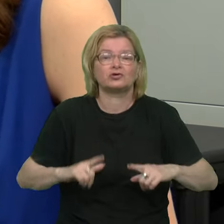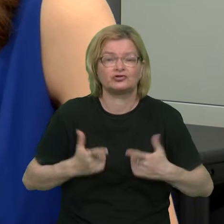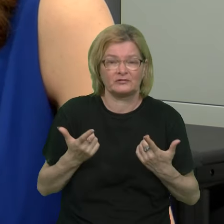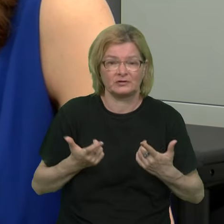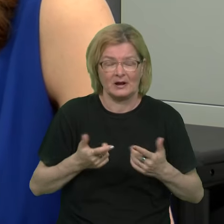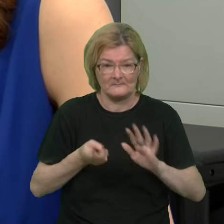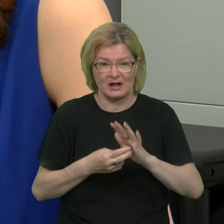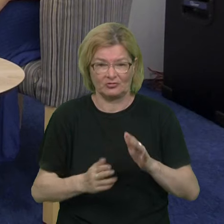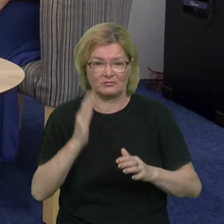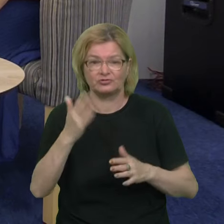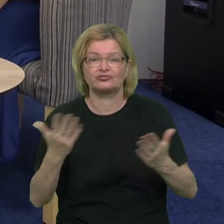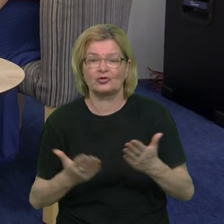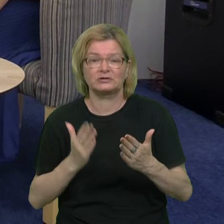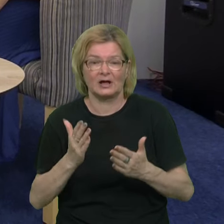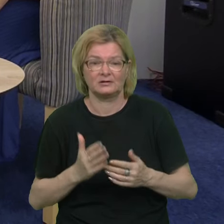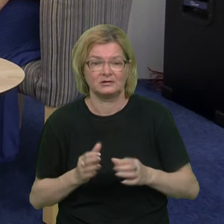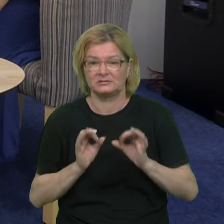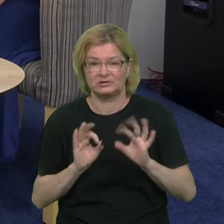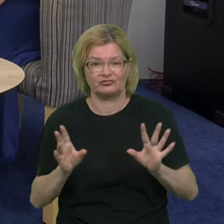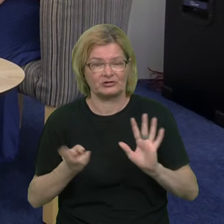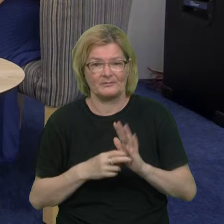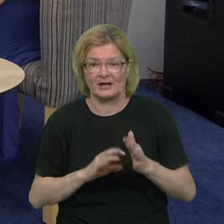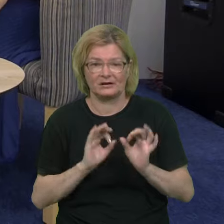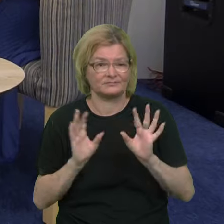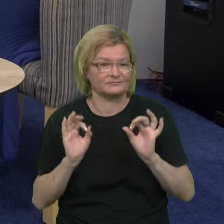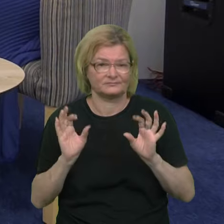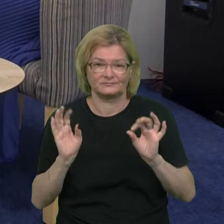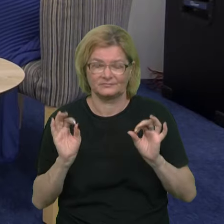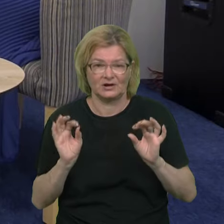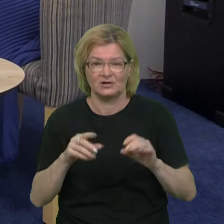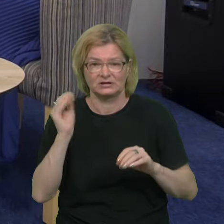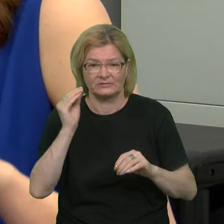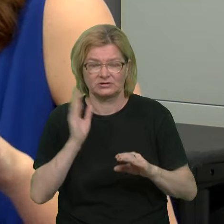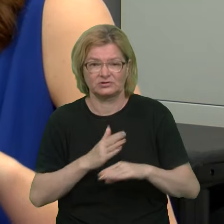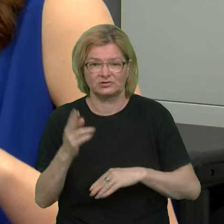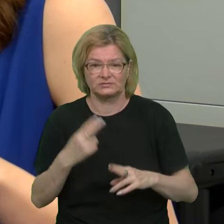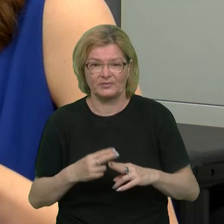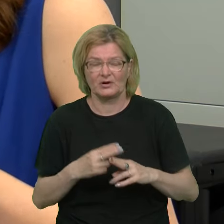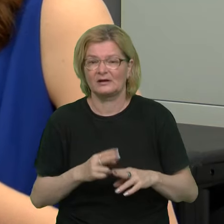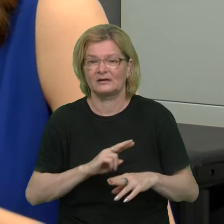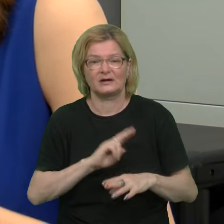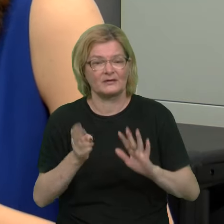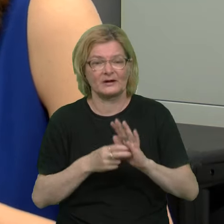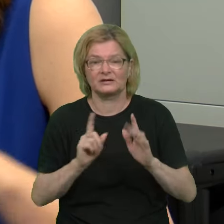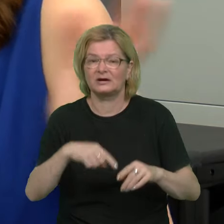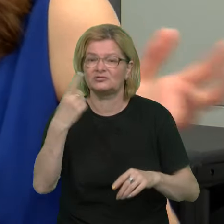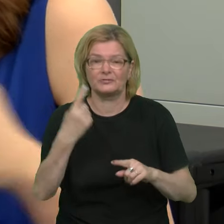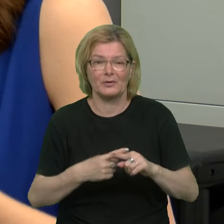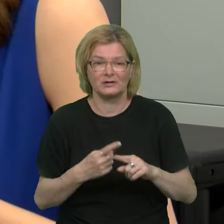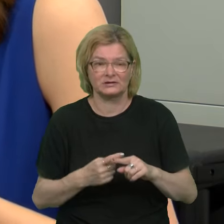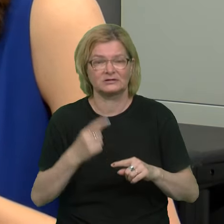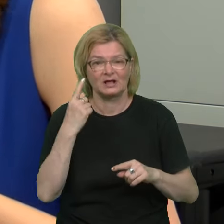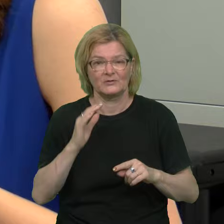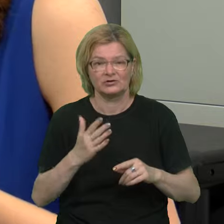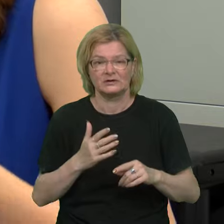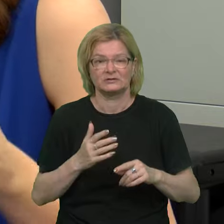ali prolazite. Planiraš li budućnost dalje? Što dalje? Ne, apsolutno ne planiram ništa. To sam naučila kroz bolest. Ne planiram ni idućih